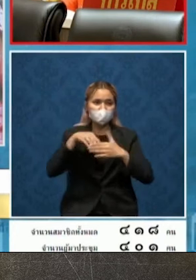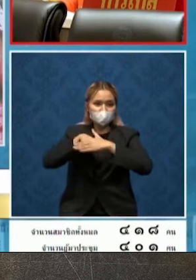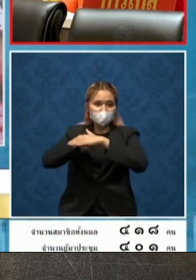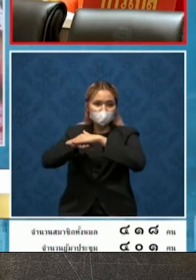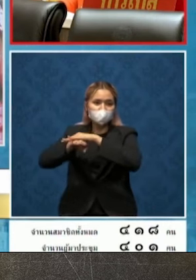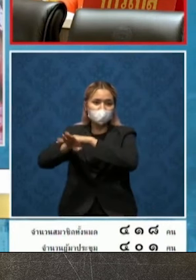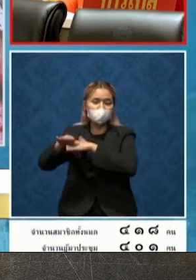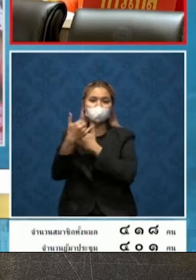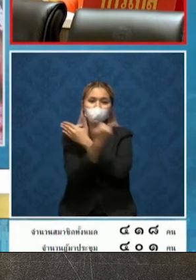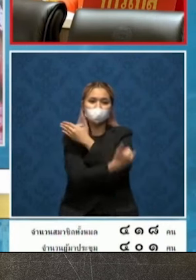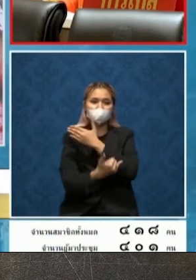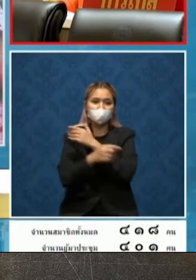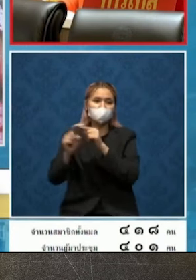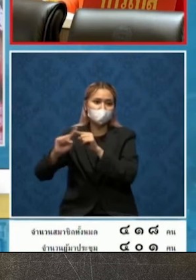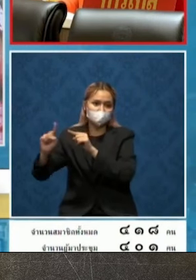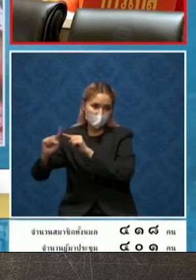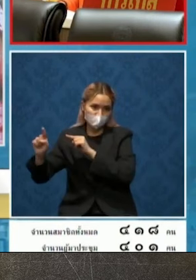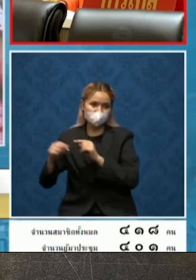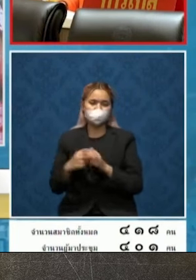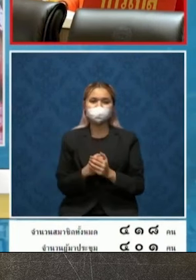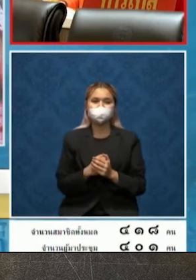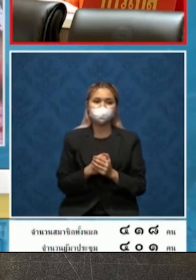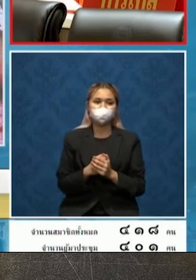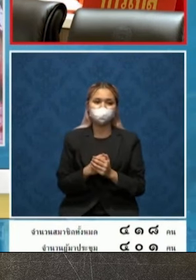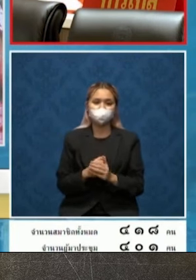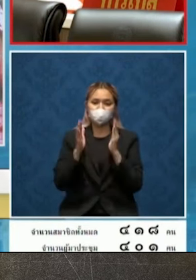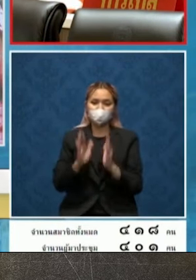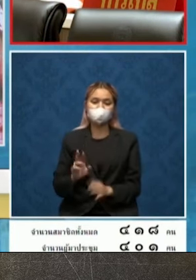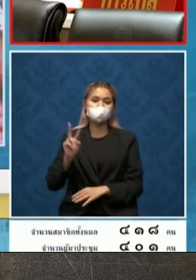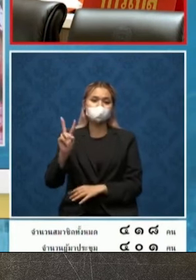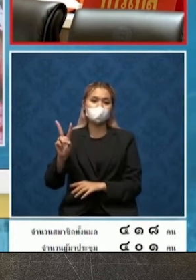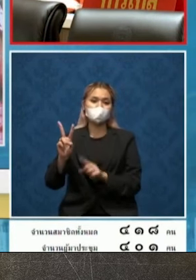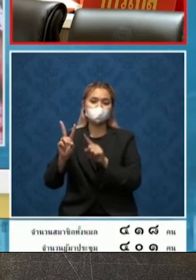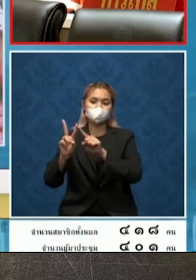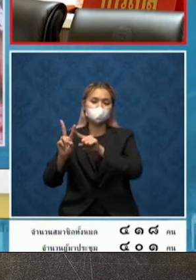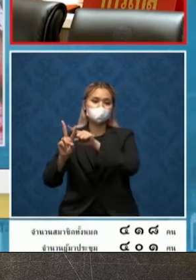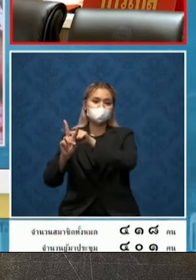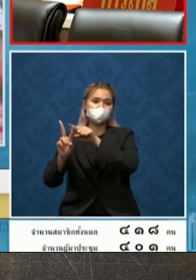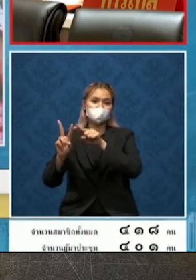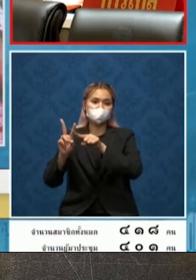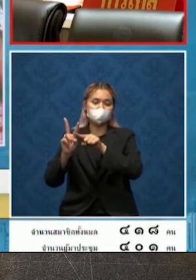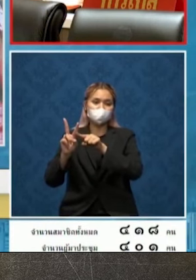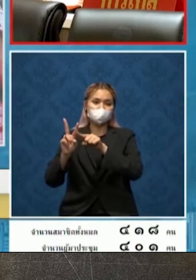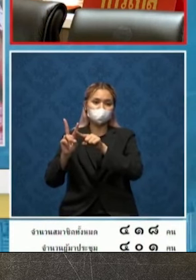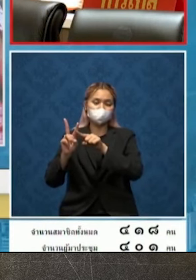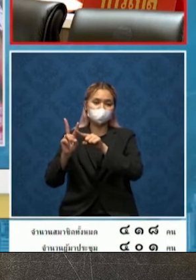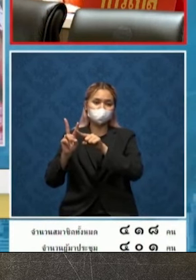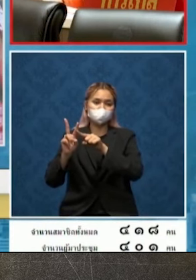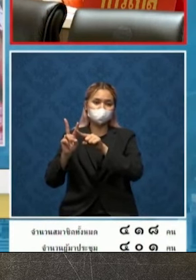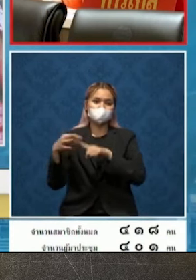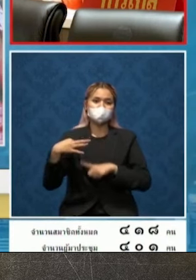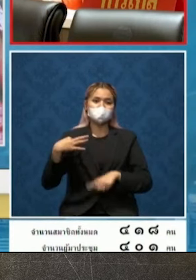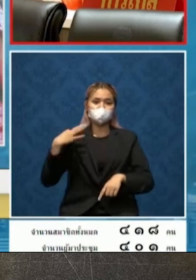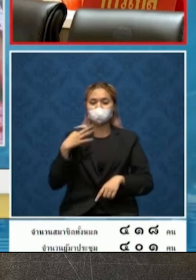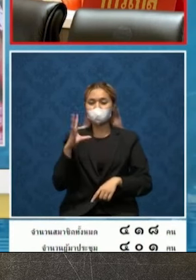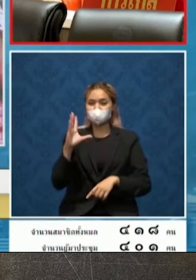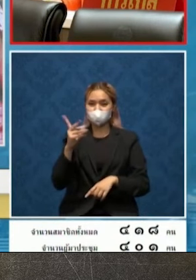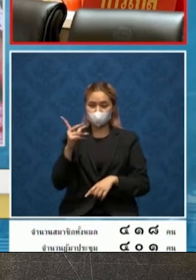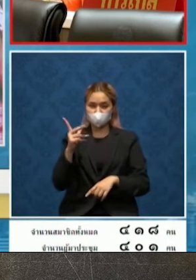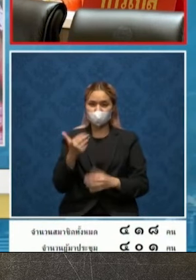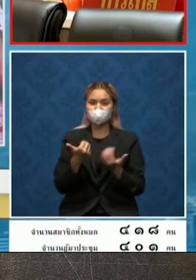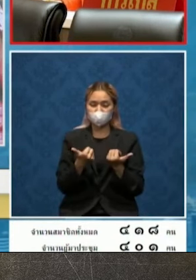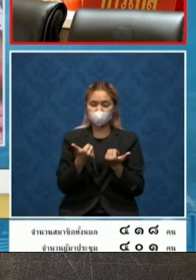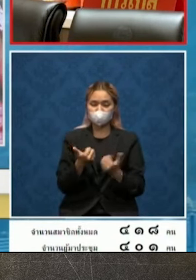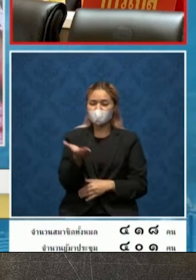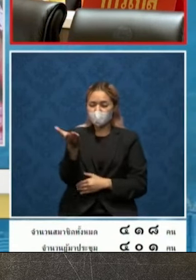แล้วเด็กน้องผู้หญิงอีก 2คนนะคะตะวันและแบมค่ะตอนนี้ก็ต้องออกมาเรียกร้องขอให้ศาลทำ